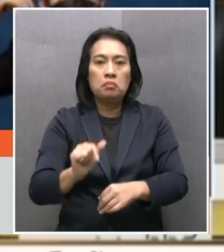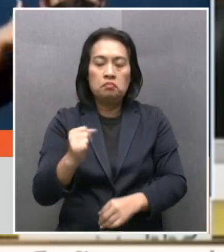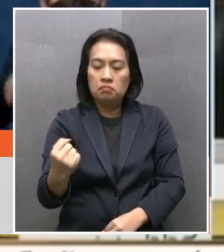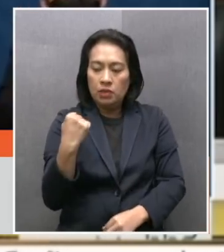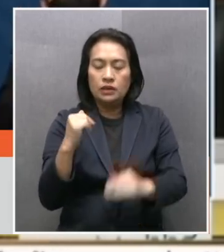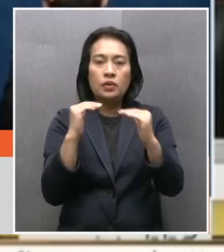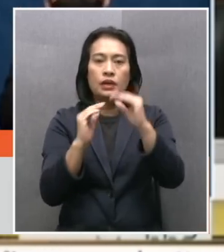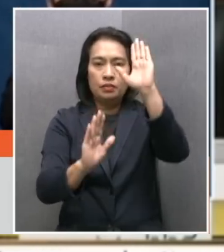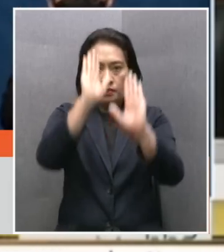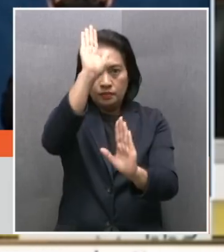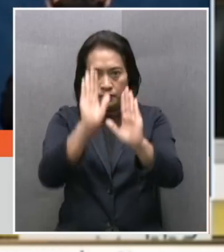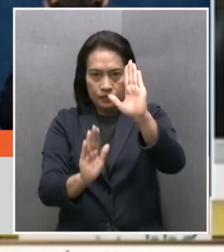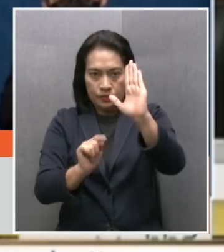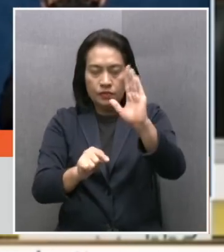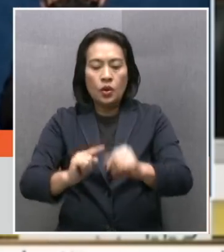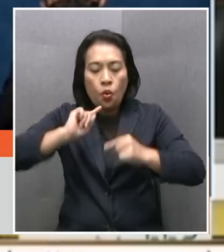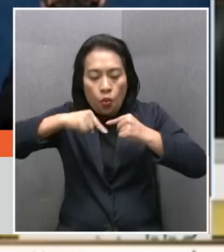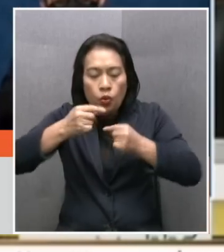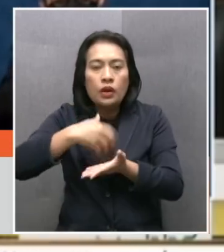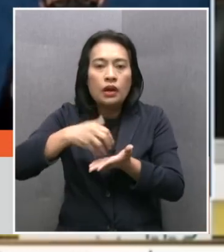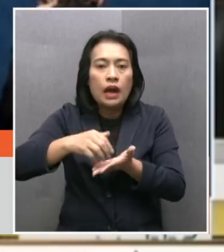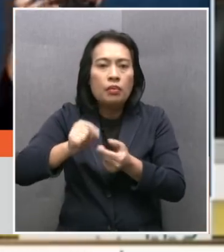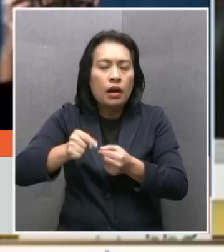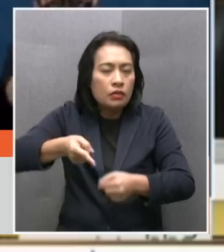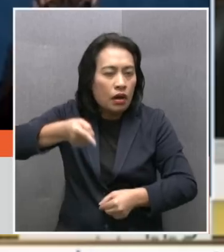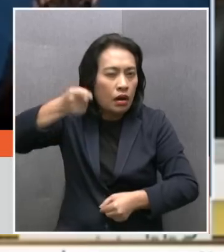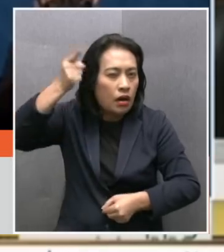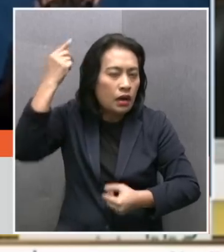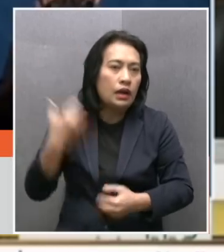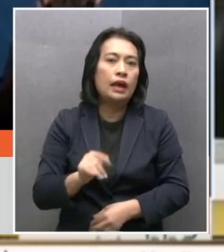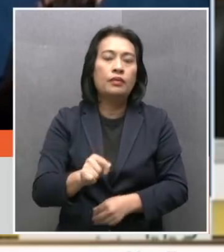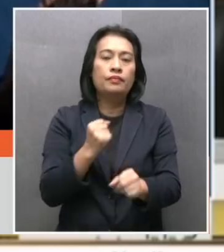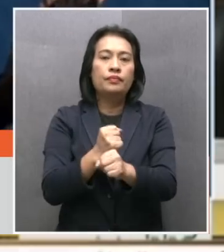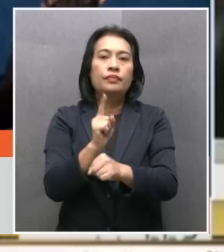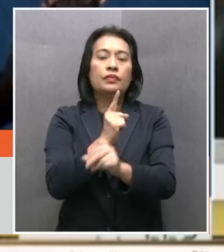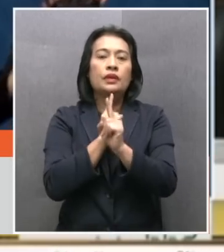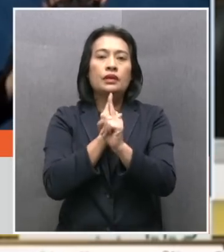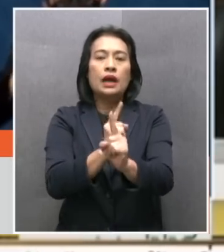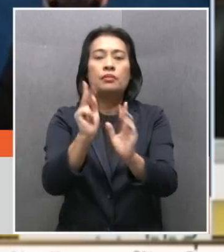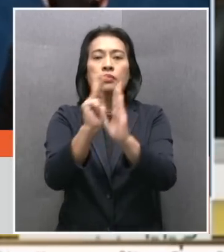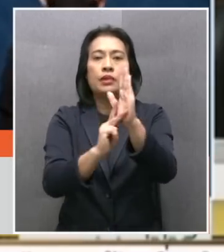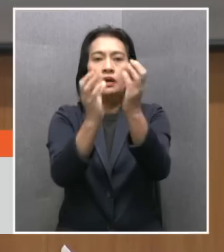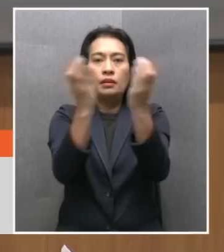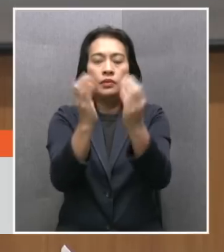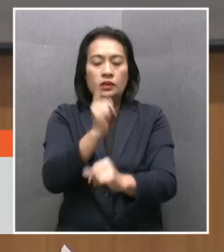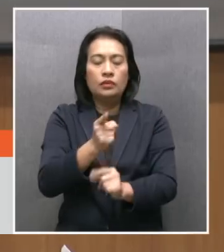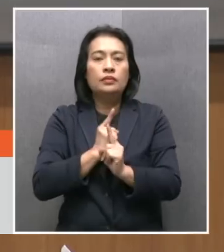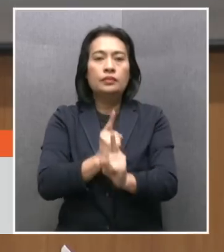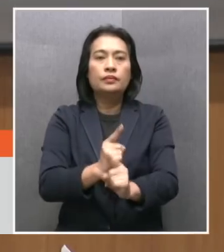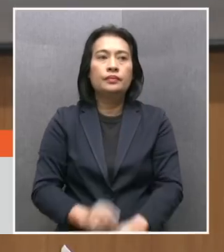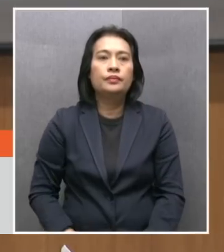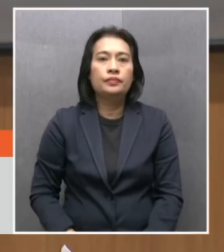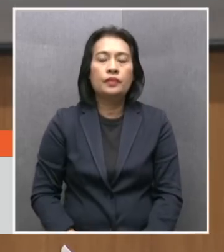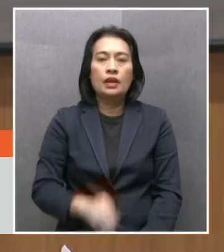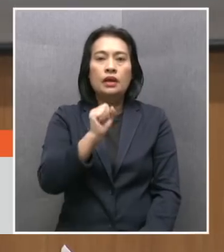ประชาธิปไตยซึ่งก็พูดมานานแล้วซึ่งเรื่องนี้ก็เป็นหน้าที่ตามรัฐธรรมนูญที่ต้องปฏิบัติค่ะส่วนที่มีสวออกมา